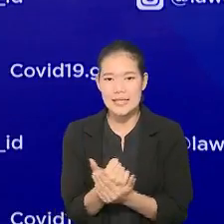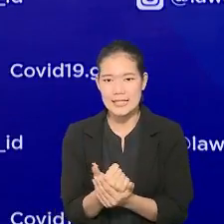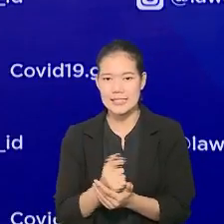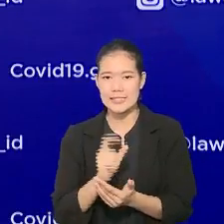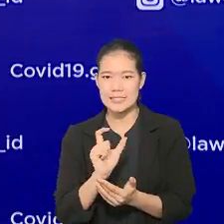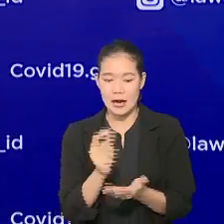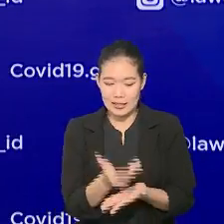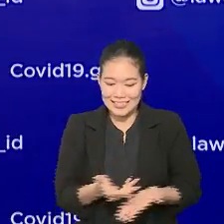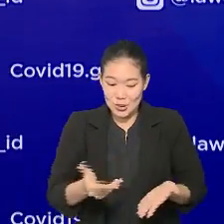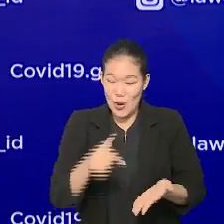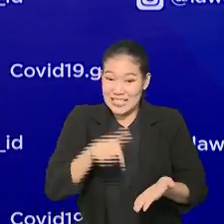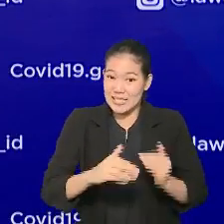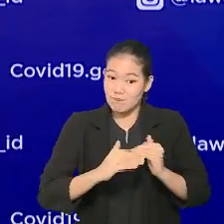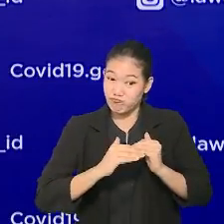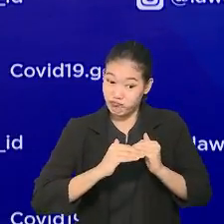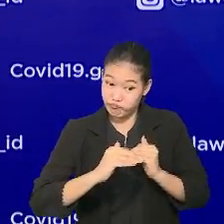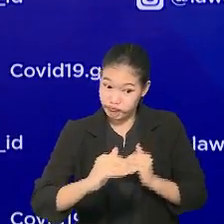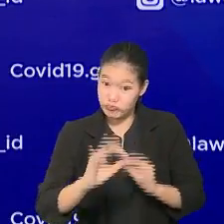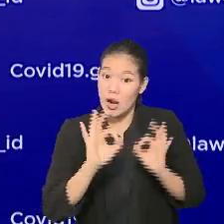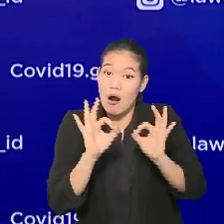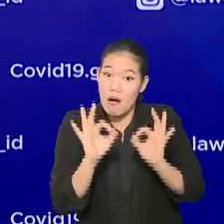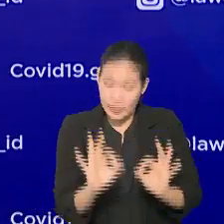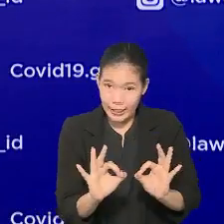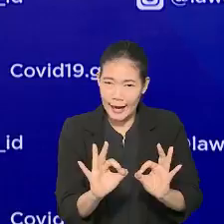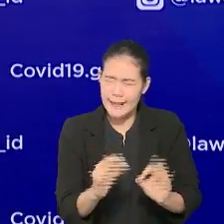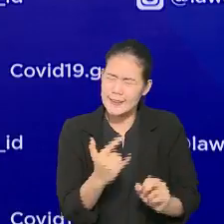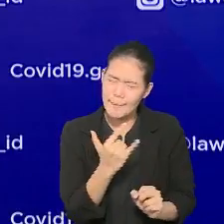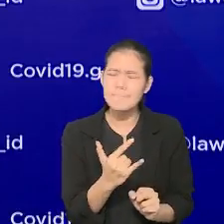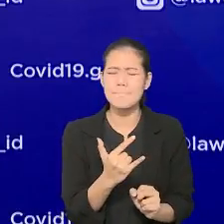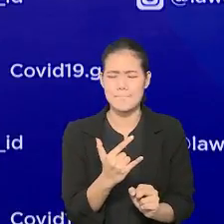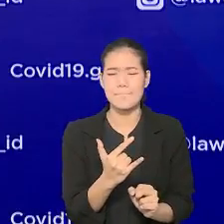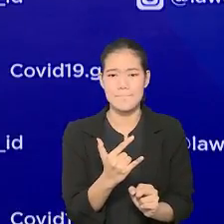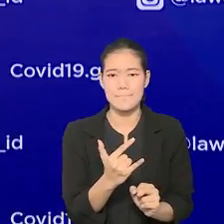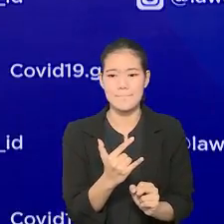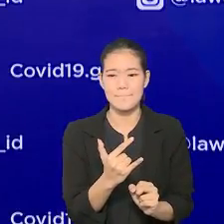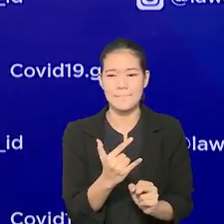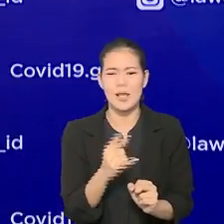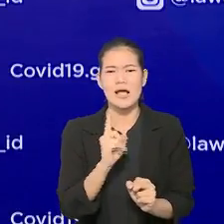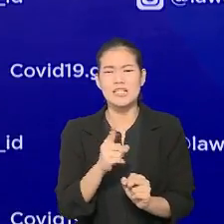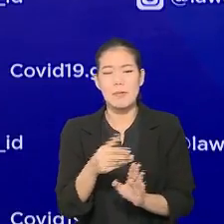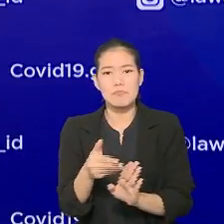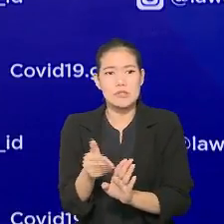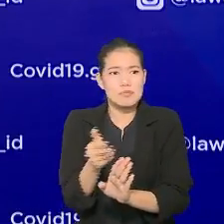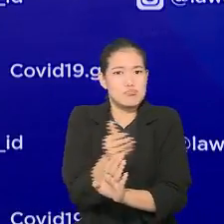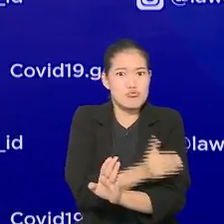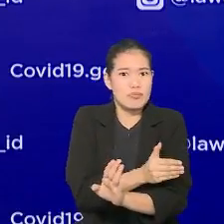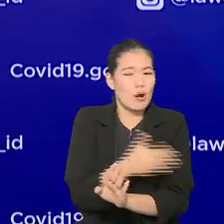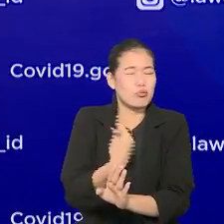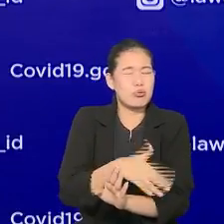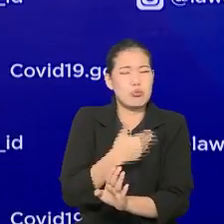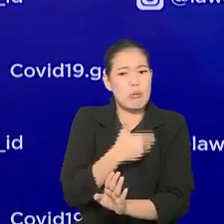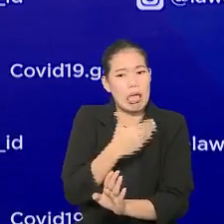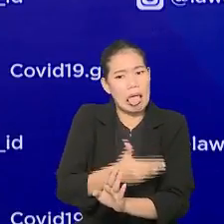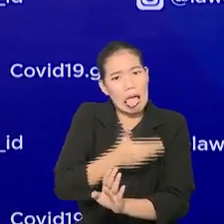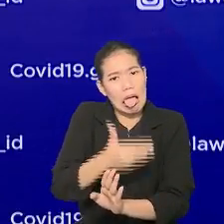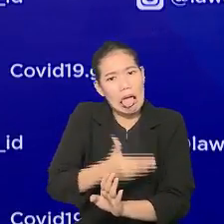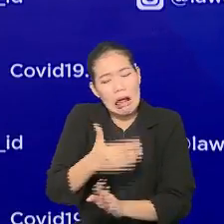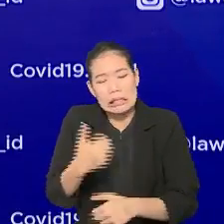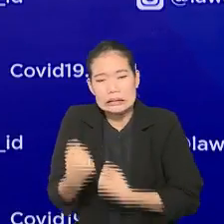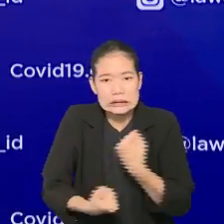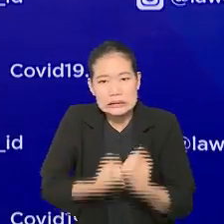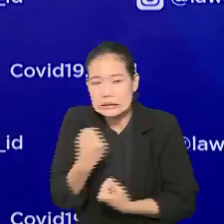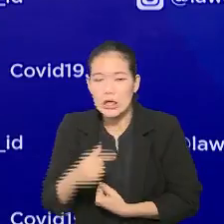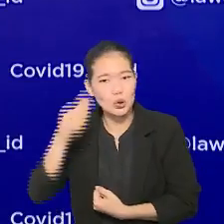mempertahankan kondisi pandemi Indonesia yang saat ini cenderung terkendali, yang dicapai setelah kita bersusah payah menurunkan lonjakan